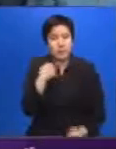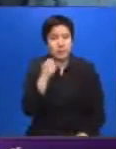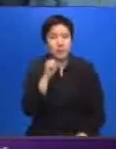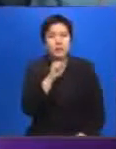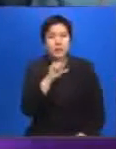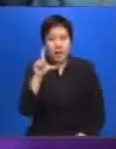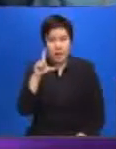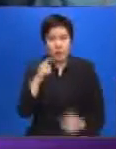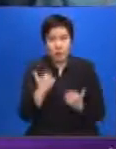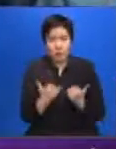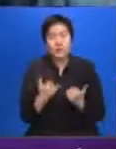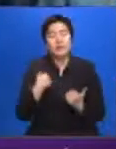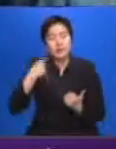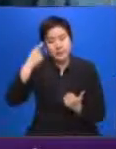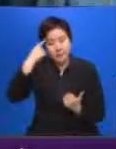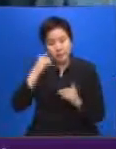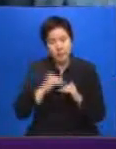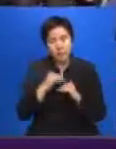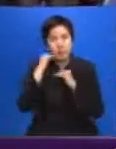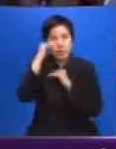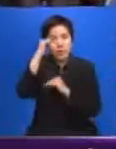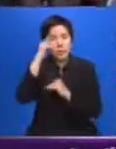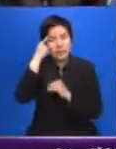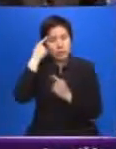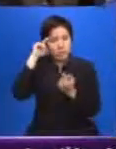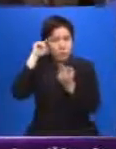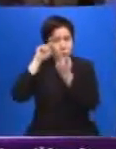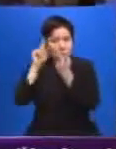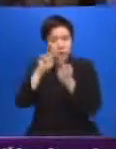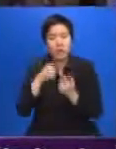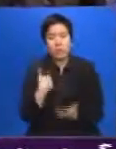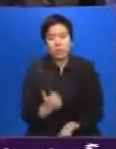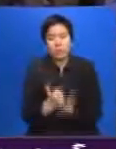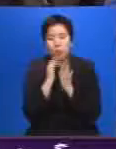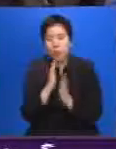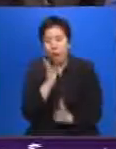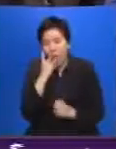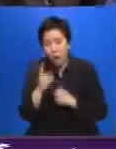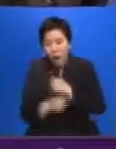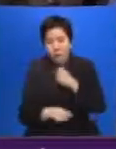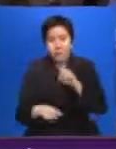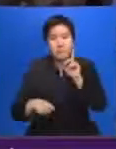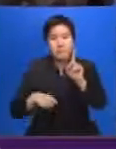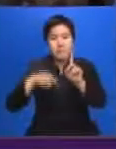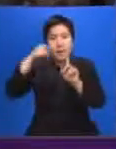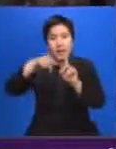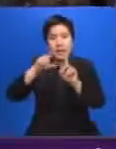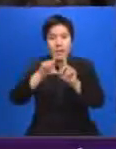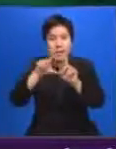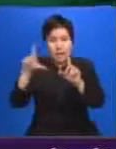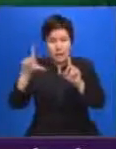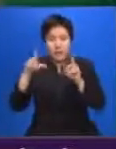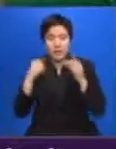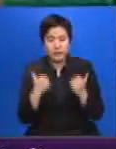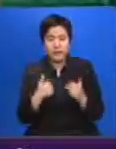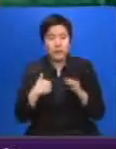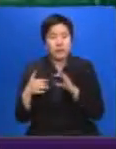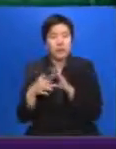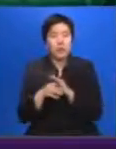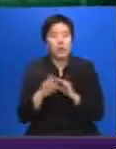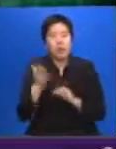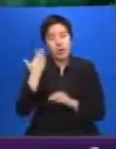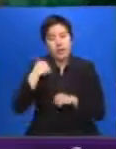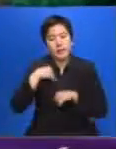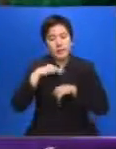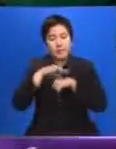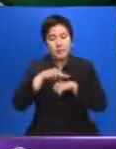าทขณะเดียวกันตั้งเป้าที่จะมีการบริจาคเงินช่วยเหลือชาวนา 1,000 ล้านบาทนายณรงค์คองประเสริฐอดีตประ